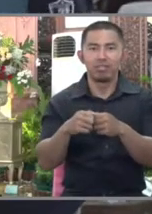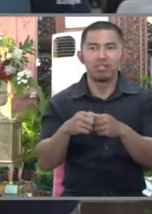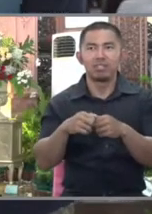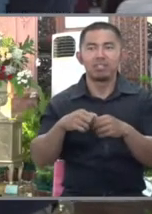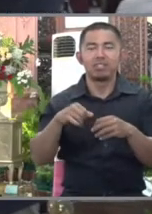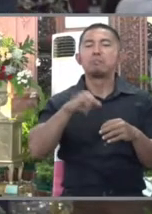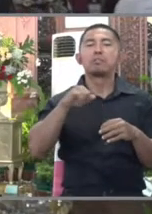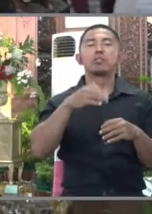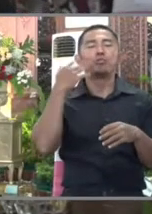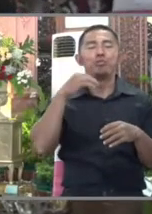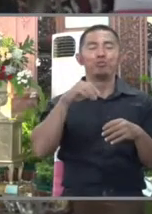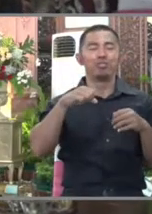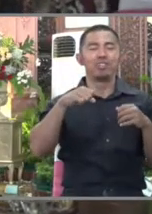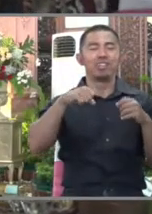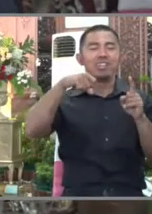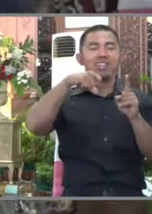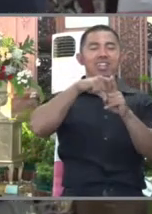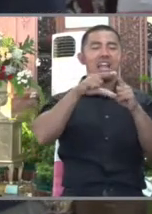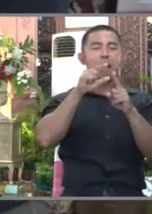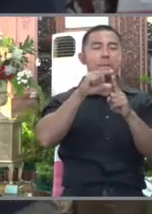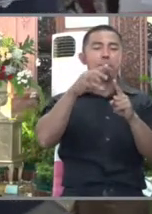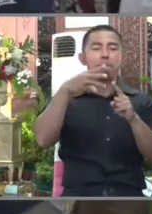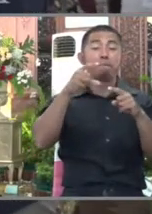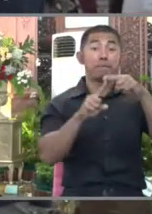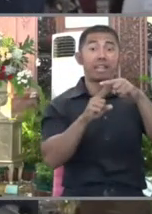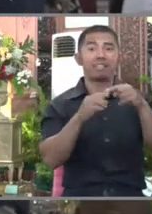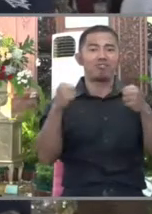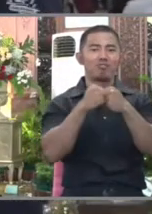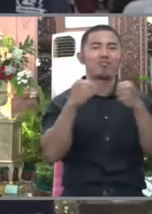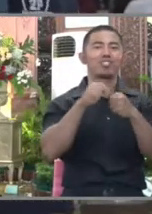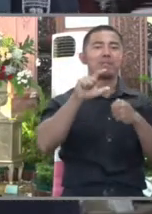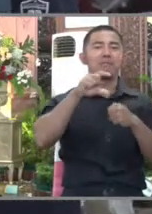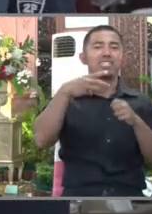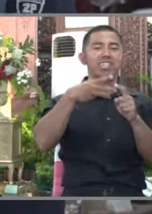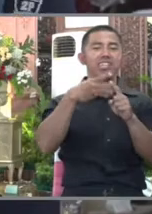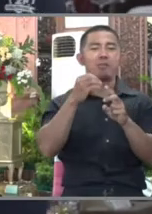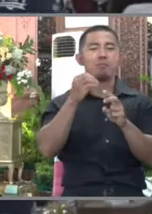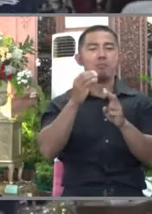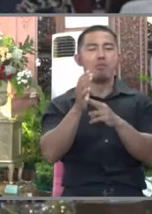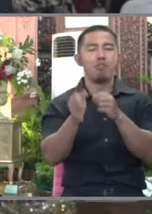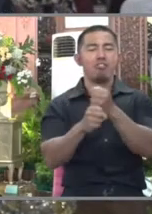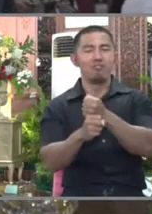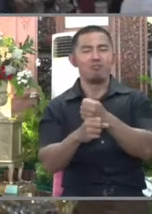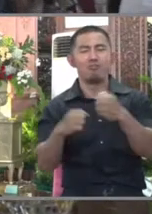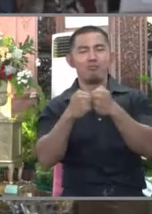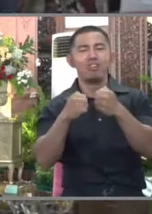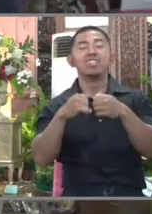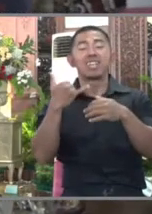cebong. Kamu jangan ikut bengkerengan ya toh. Sekarang kampret sama cebong kan